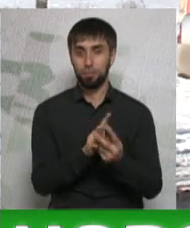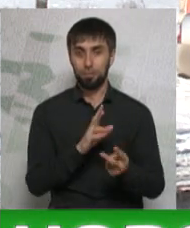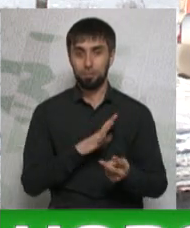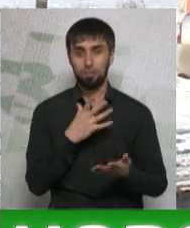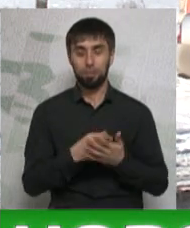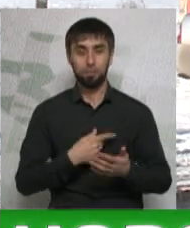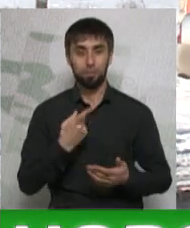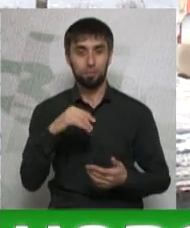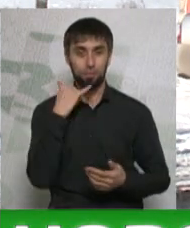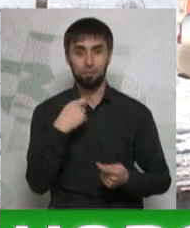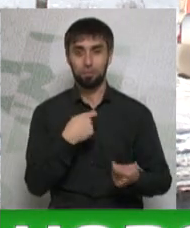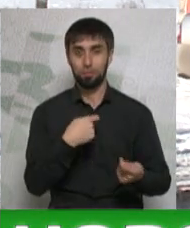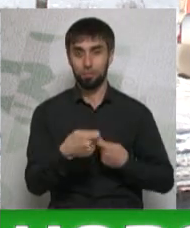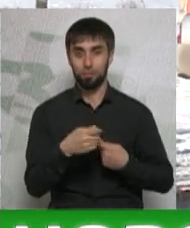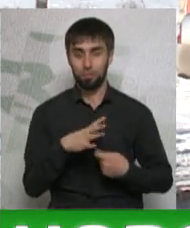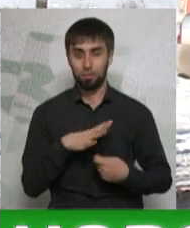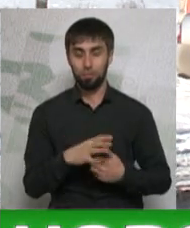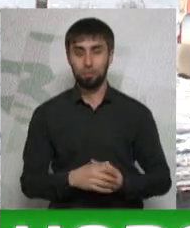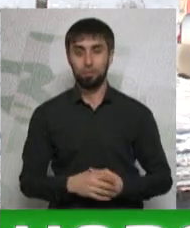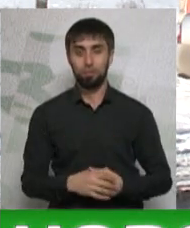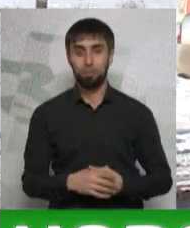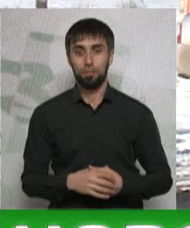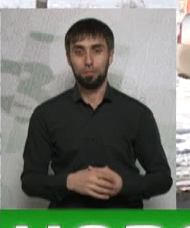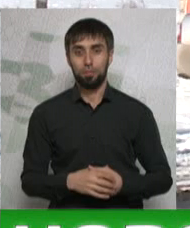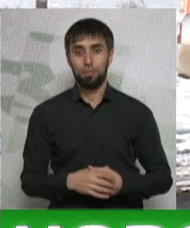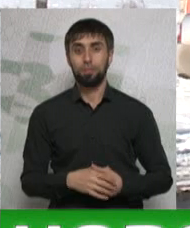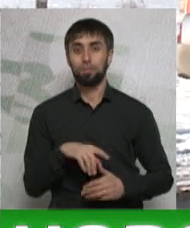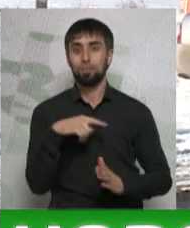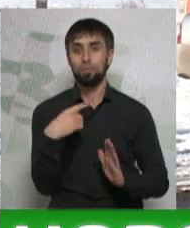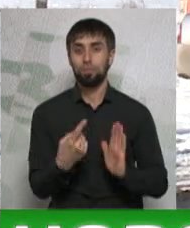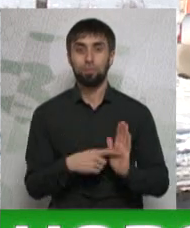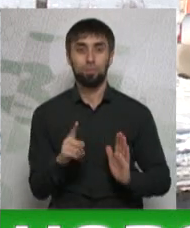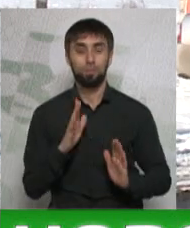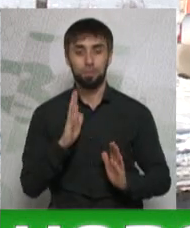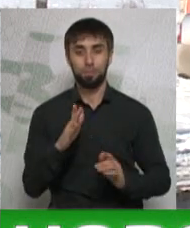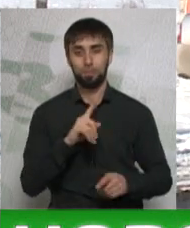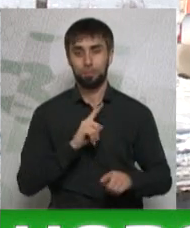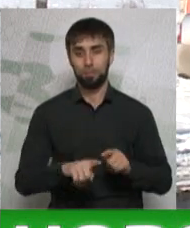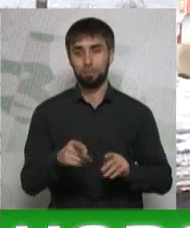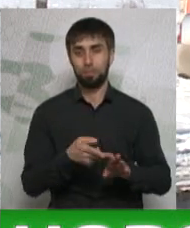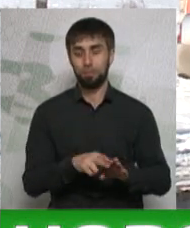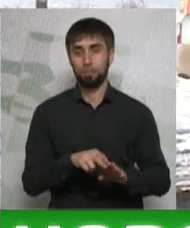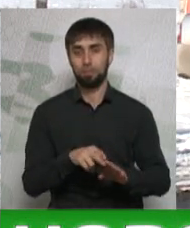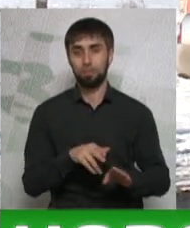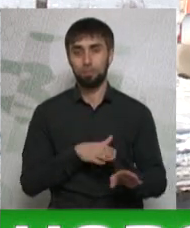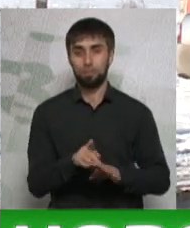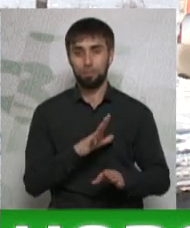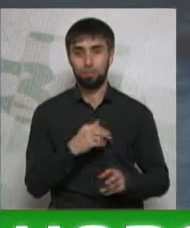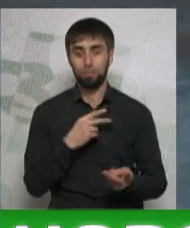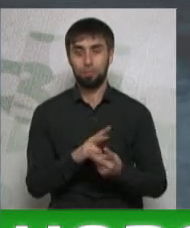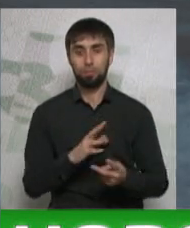хай телефон, номер хам да, хай ица, бог муати гей, ваху, хаттар хам хали, сиха, чак дахты, юстр дахты, ваши